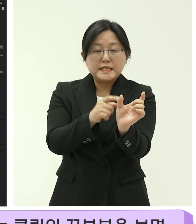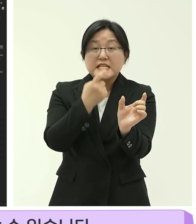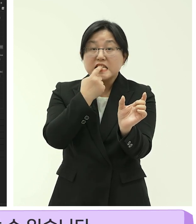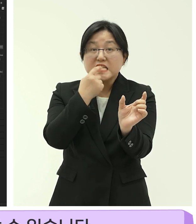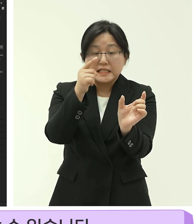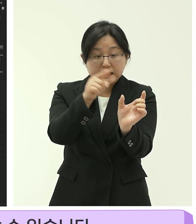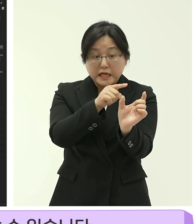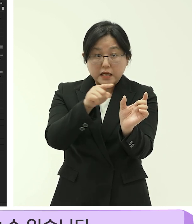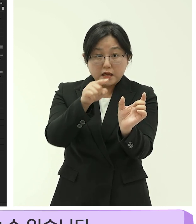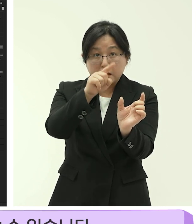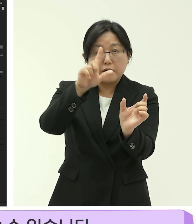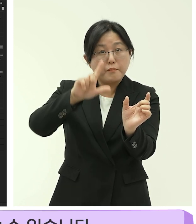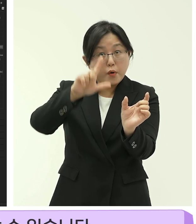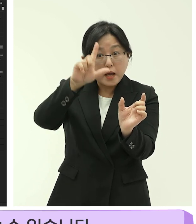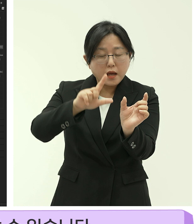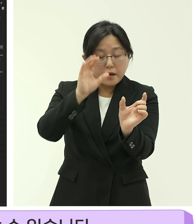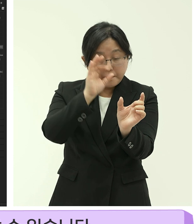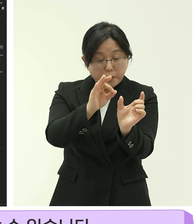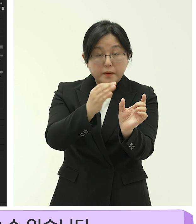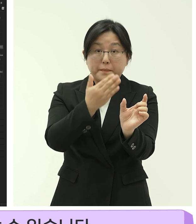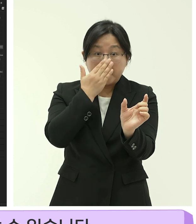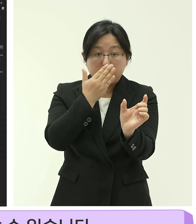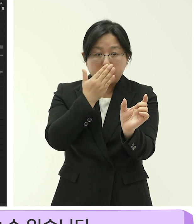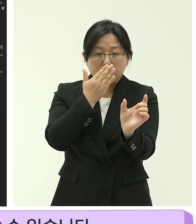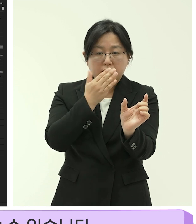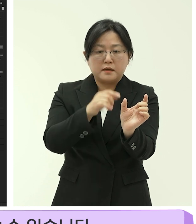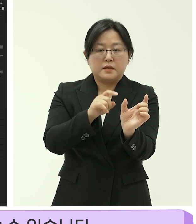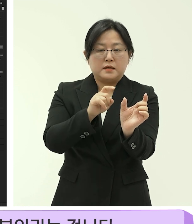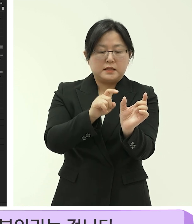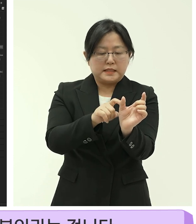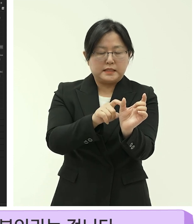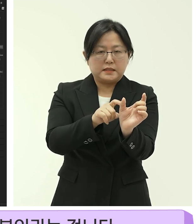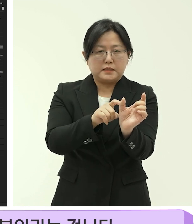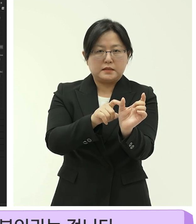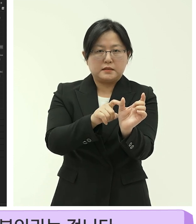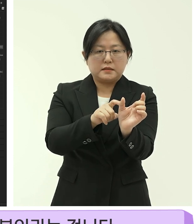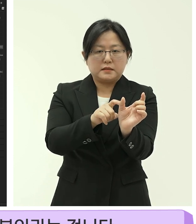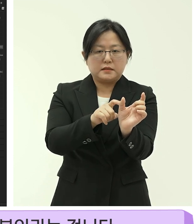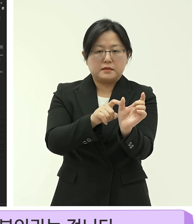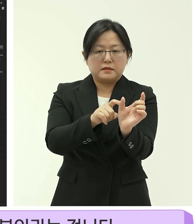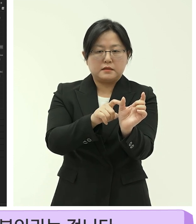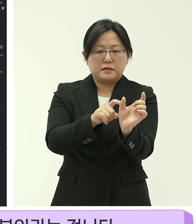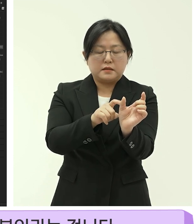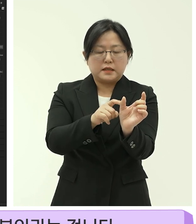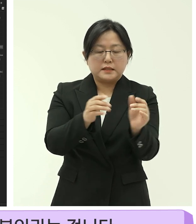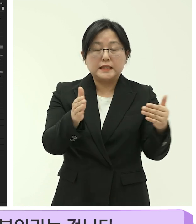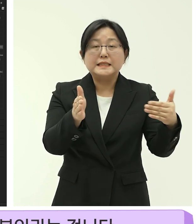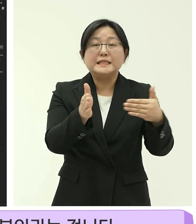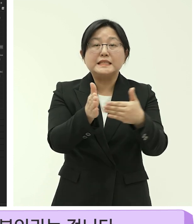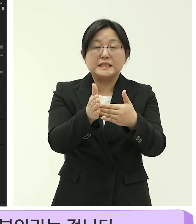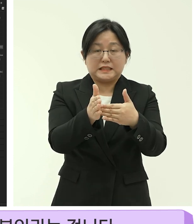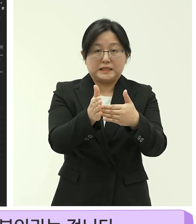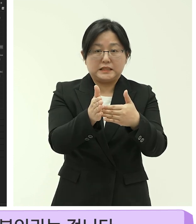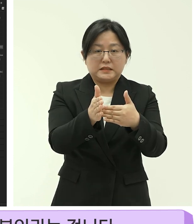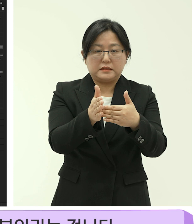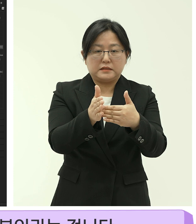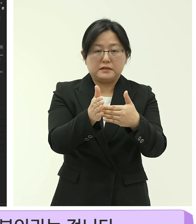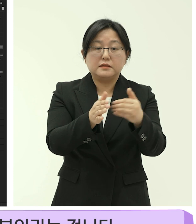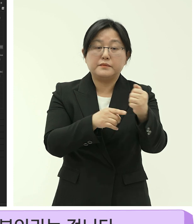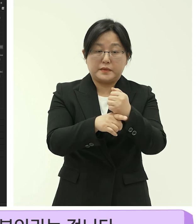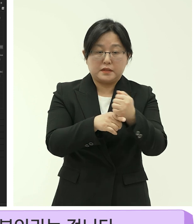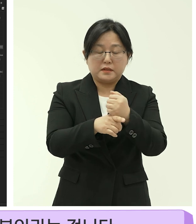보면 이렇게 작은 흰색 삼각형 모양을 확인할 수가 있습니다. 이것은 바로 이 해당하는 클립의